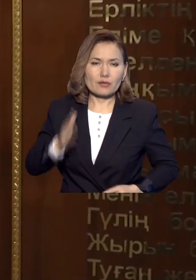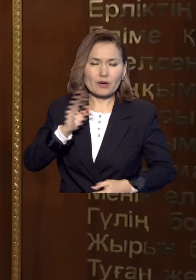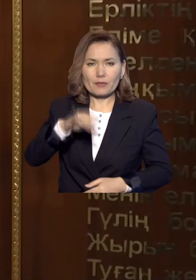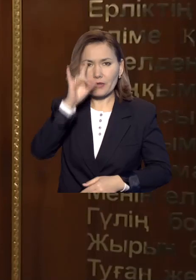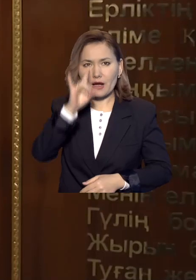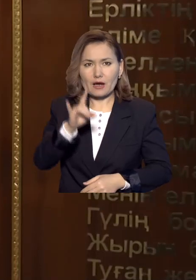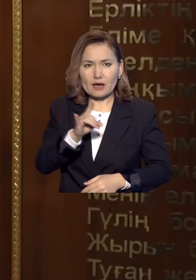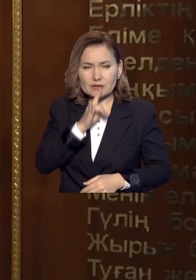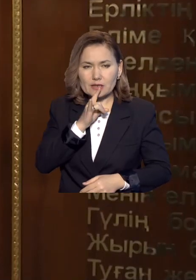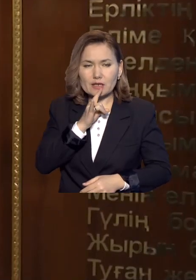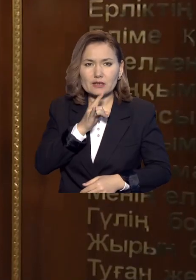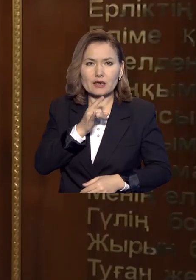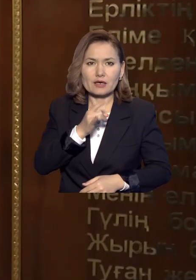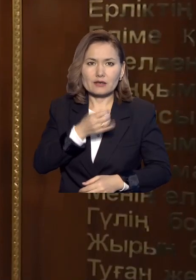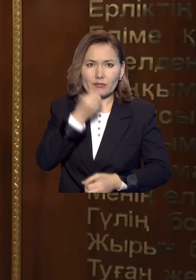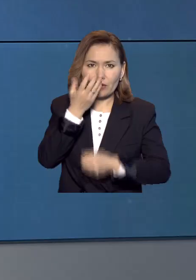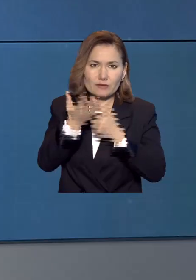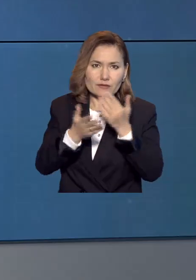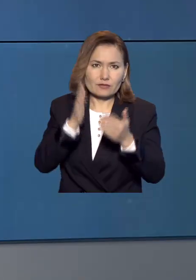Қазақстан жақсы ел болсын.